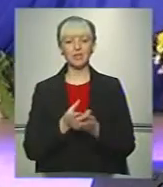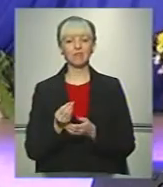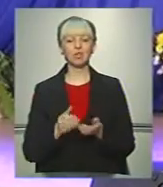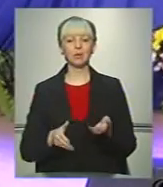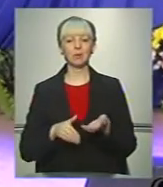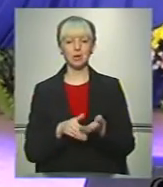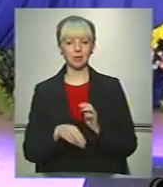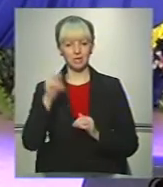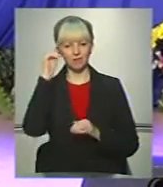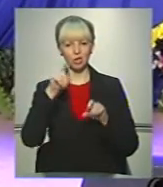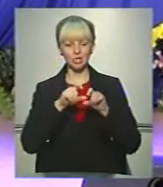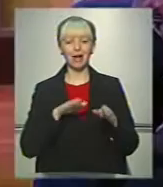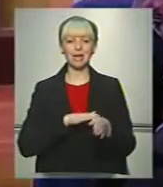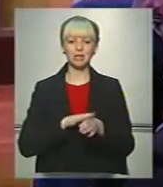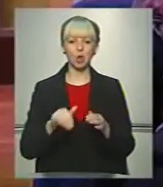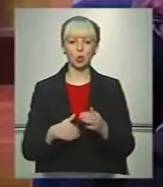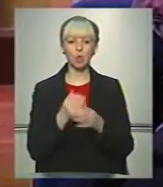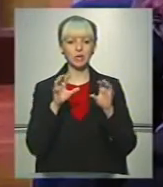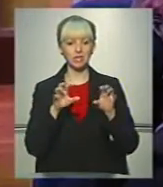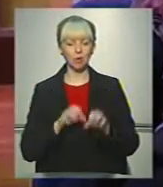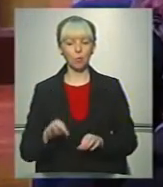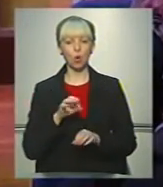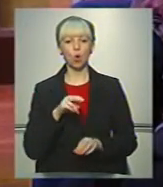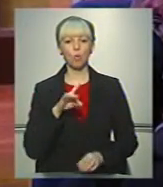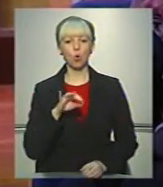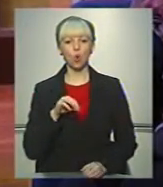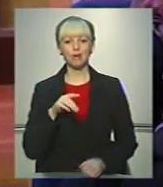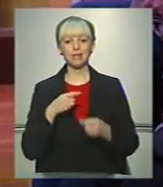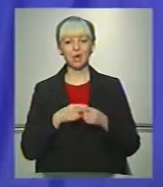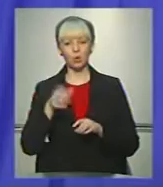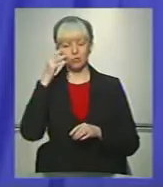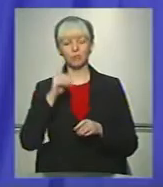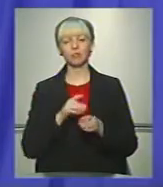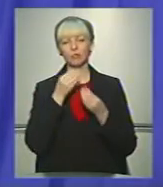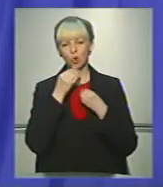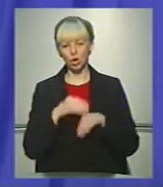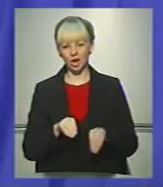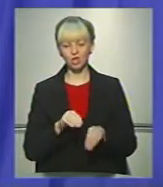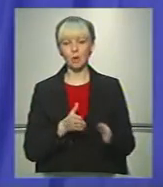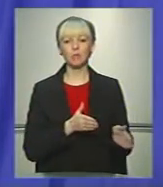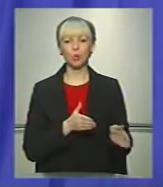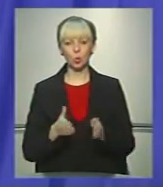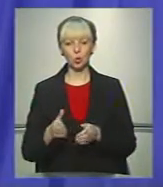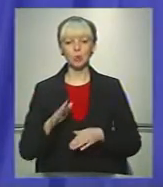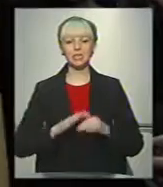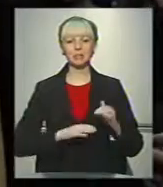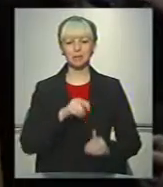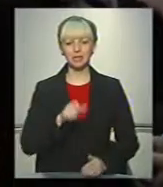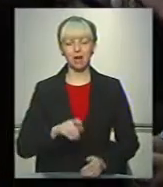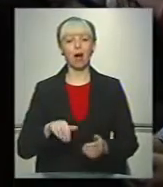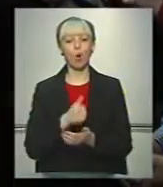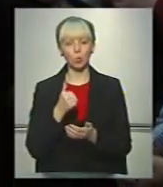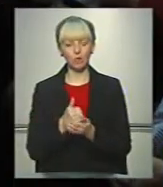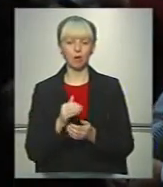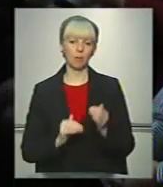підтримки навчальних закладів, реалізацію нового закону про профтехосвіту, що дозволить значно покращити підготовку спеціалістів, а головне